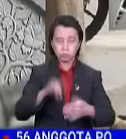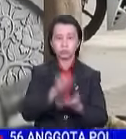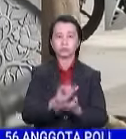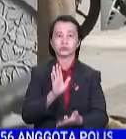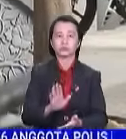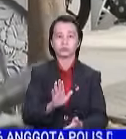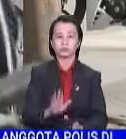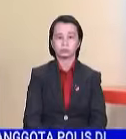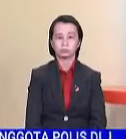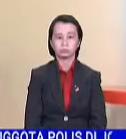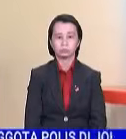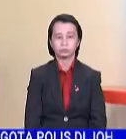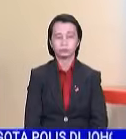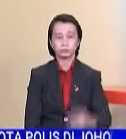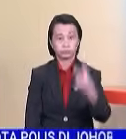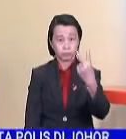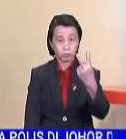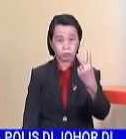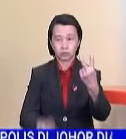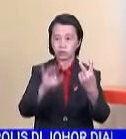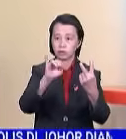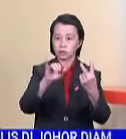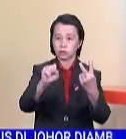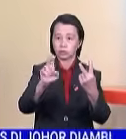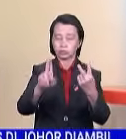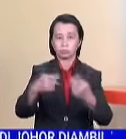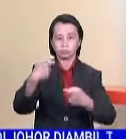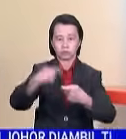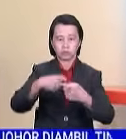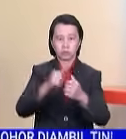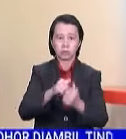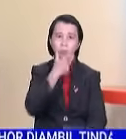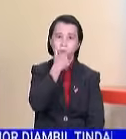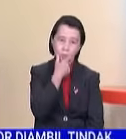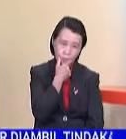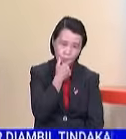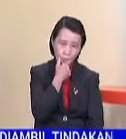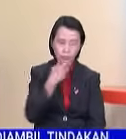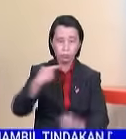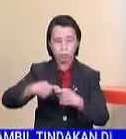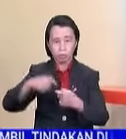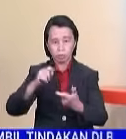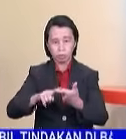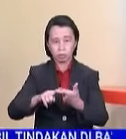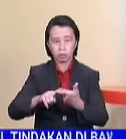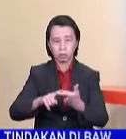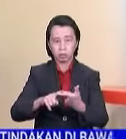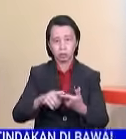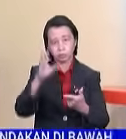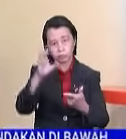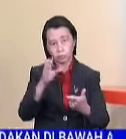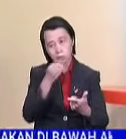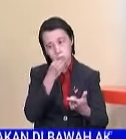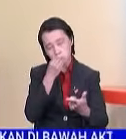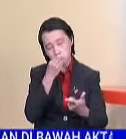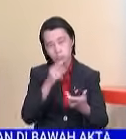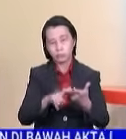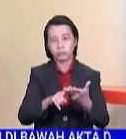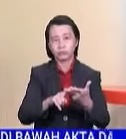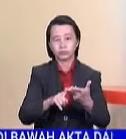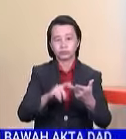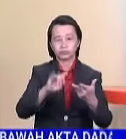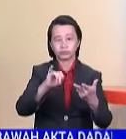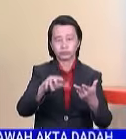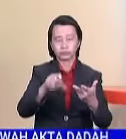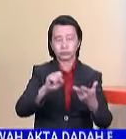berkenaan yang keluar energi isu yang berkaitan dengan masalah tidur isu-isu yang berkaitan masalah selera makan isu-isu yang berkaitan